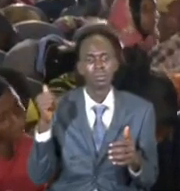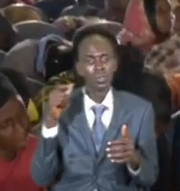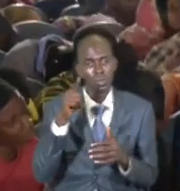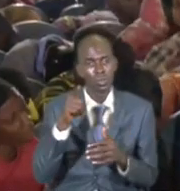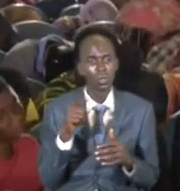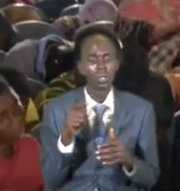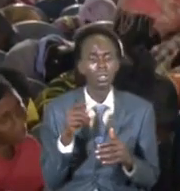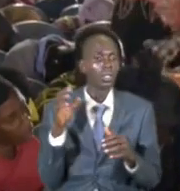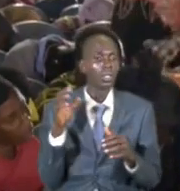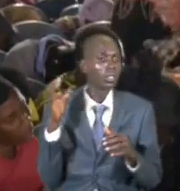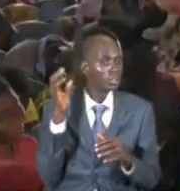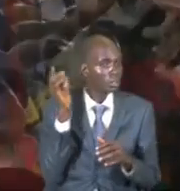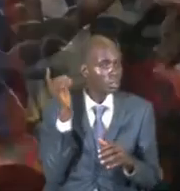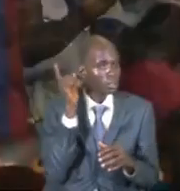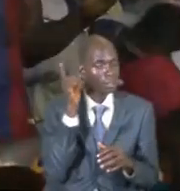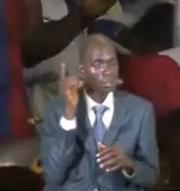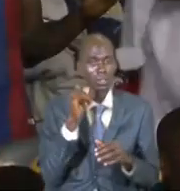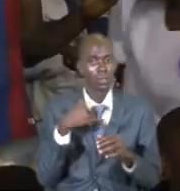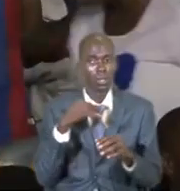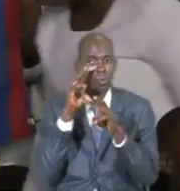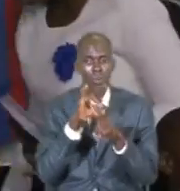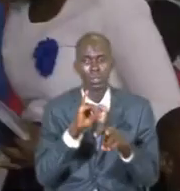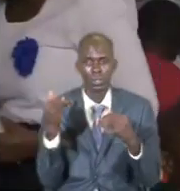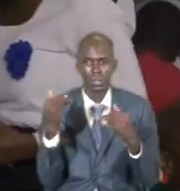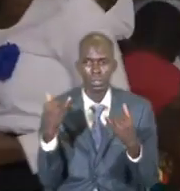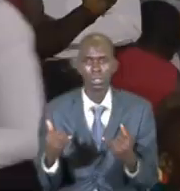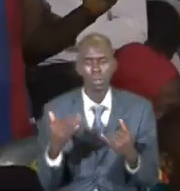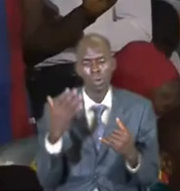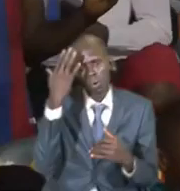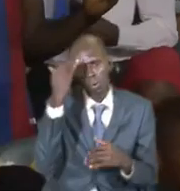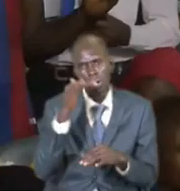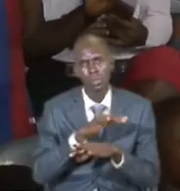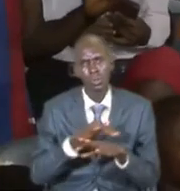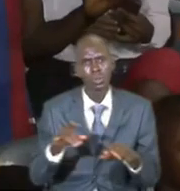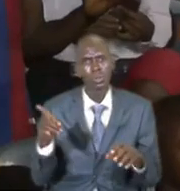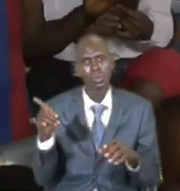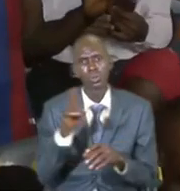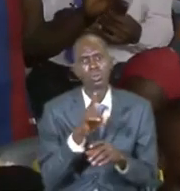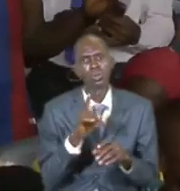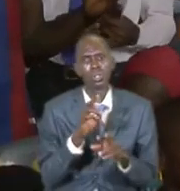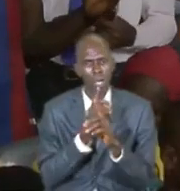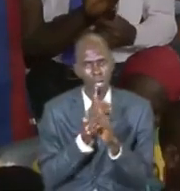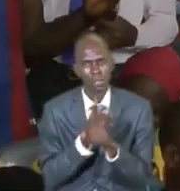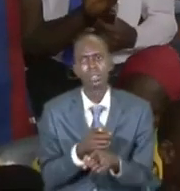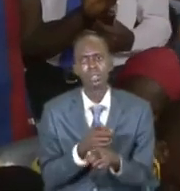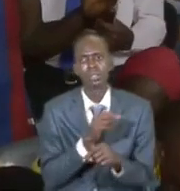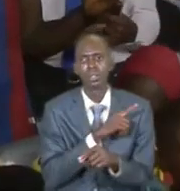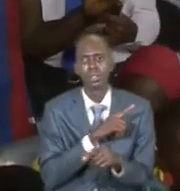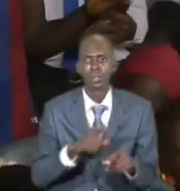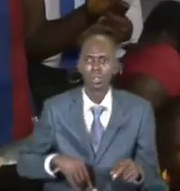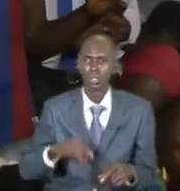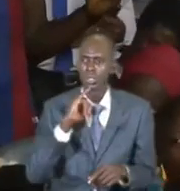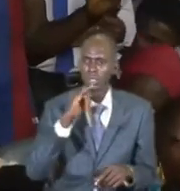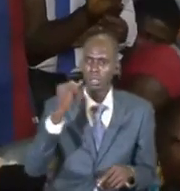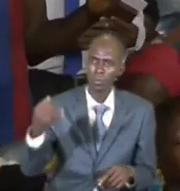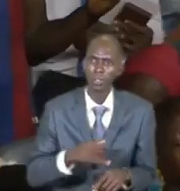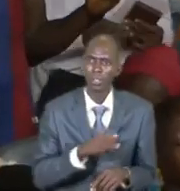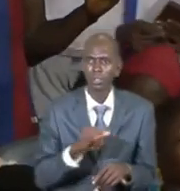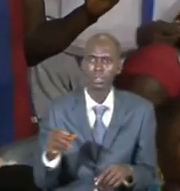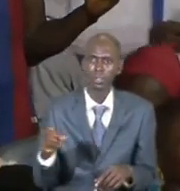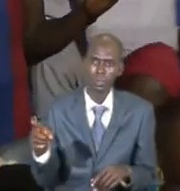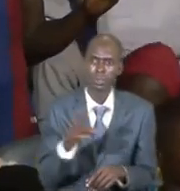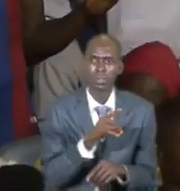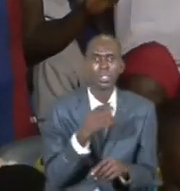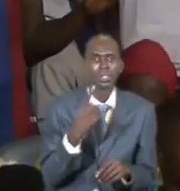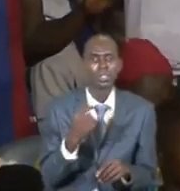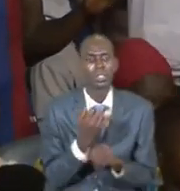azụ oku ahụ ugbu a? Ana m akpọ gị, onye nwaanyị na-akpọkwa gị. Jizọs na-akpọ gị, onye nzọpụta na-akpọ gị, onye